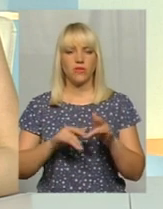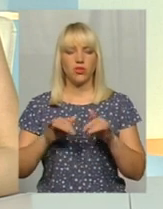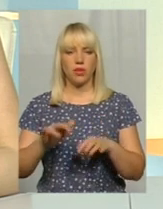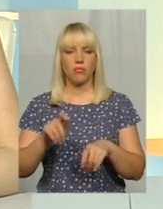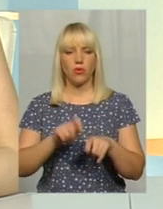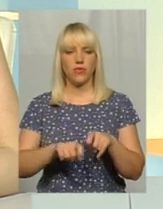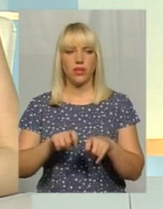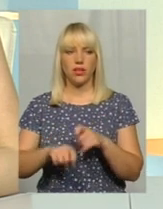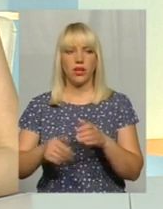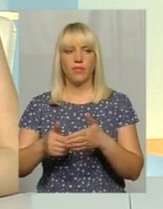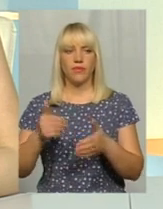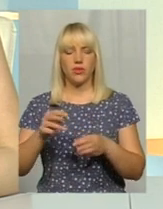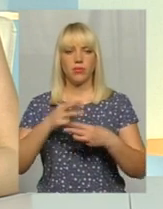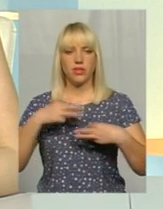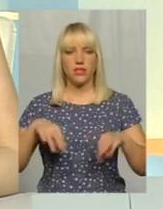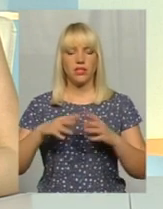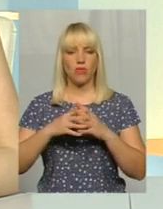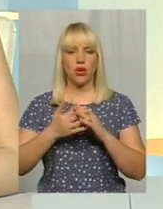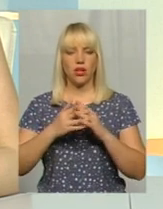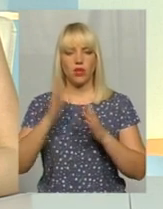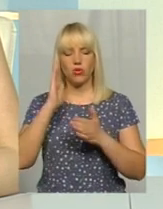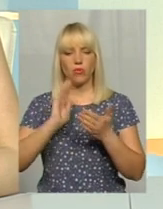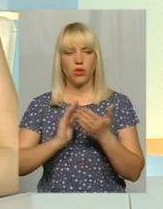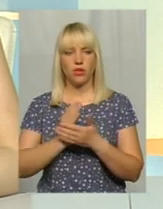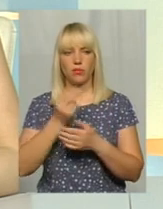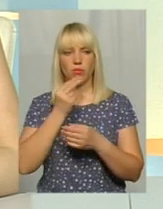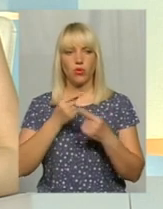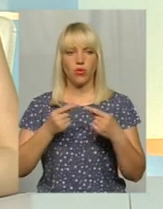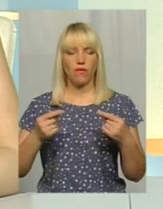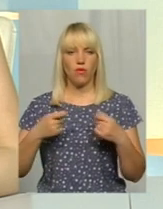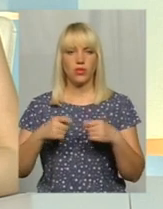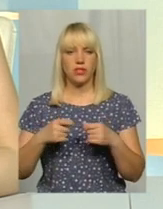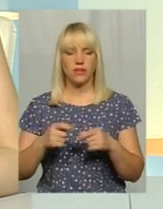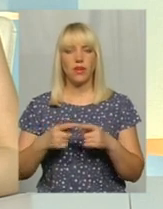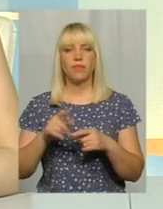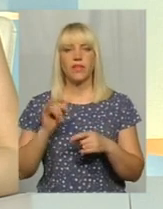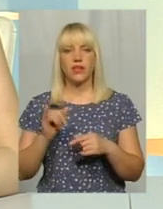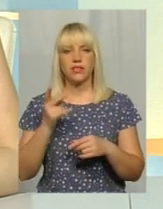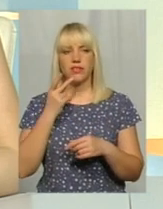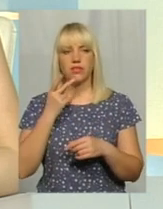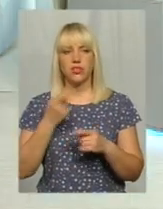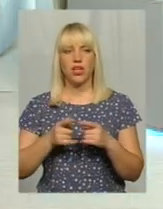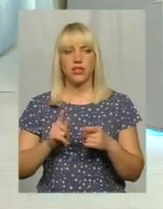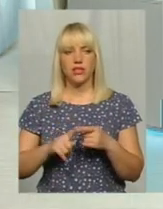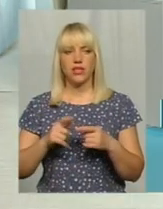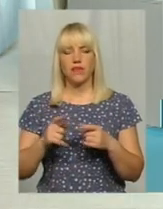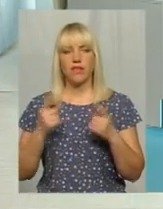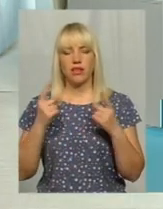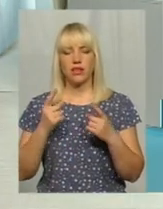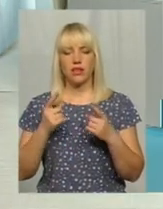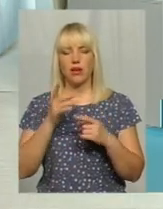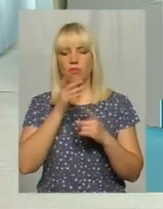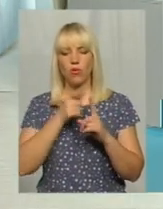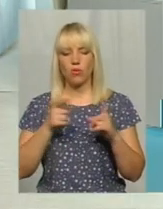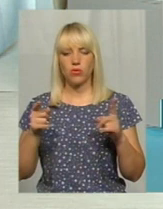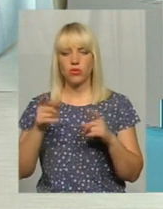від Міністерства аграрної політики та продовольства, регуляторної служби. І, як зазвичай, це займало досить великий проміжок часу. І